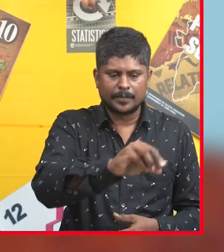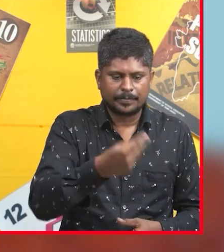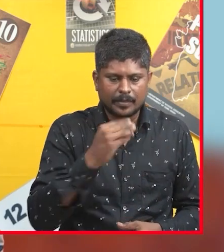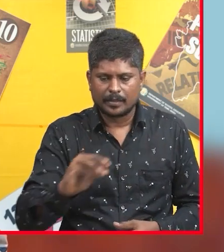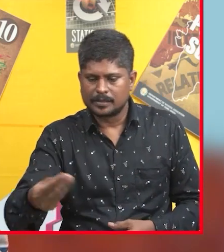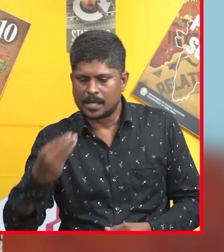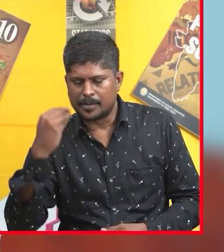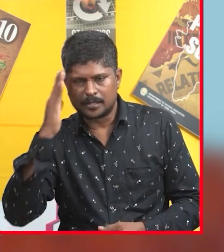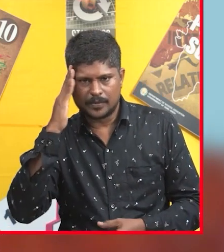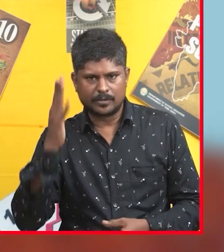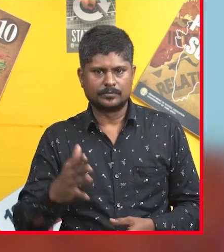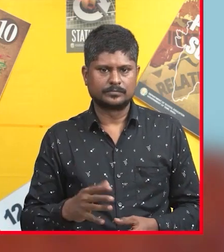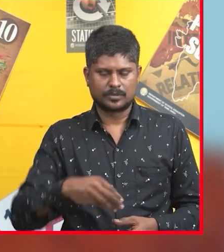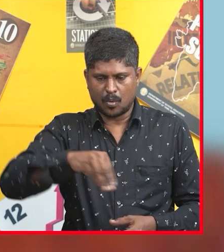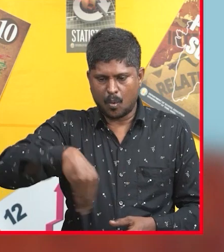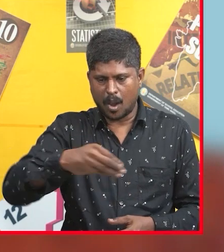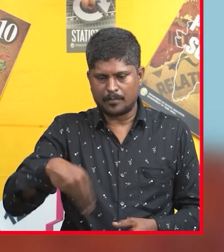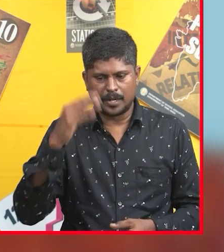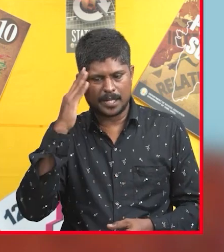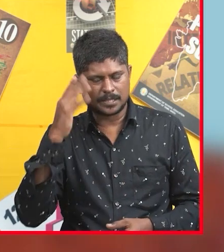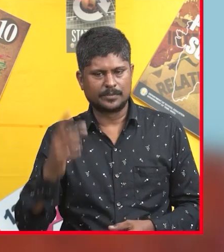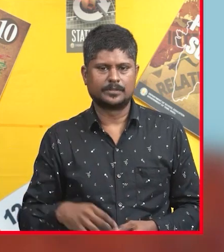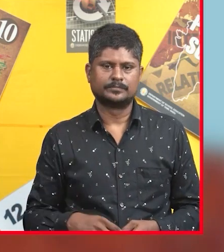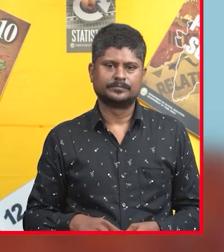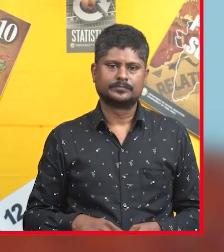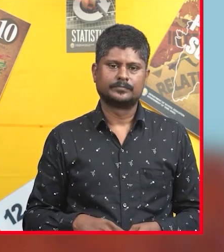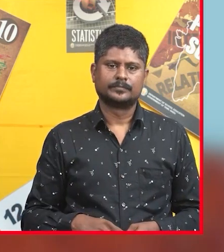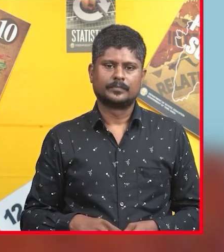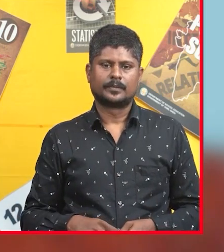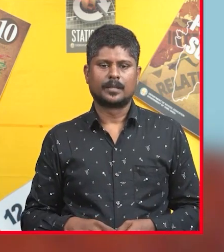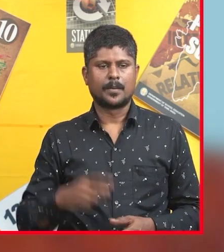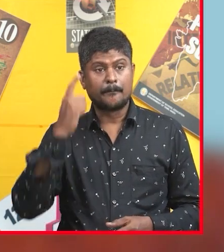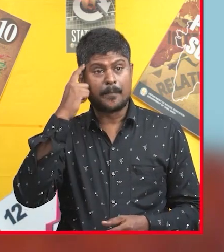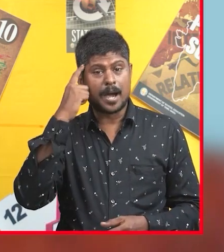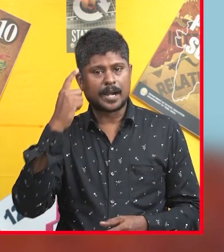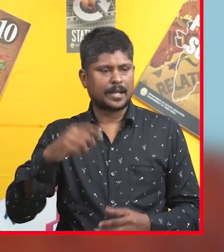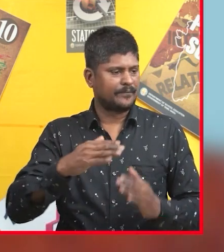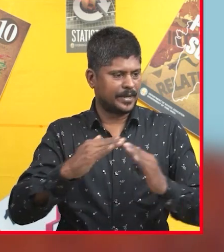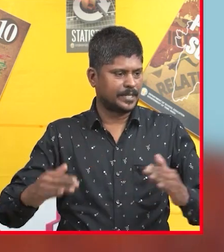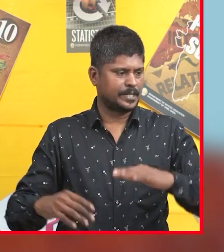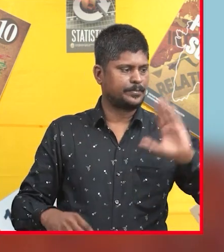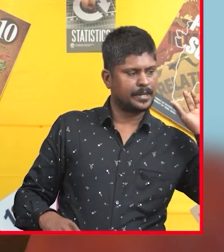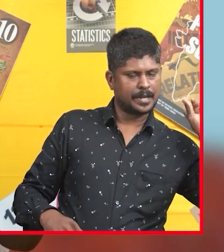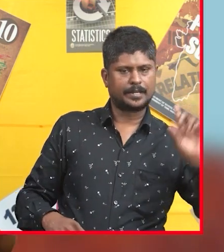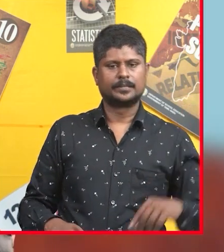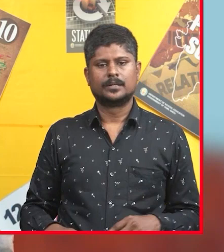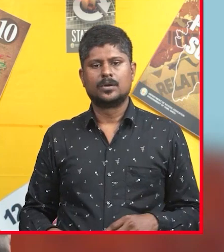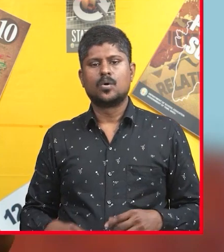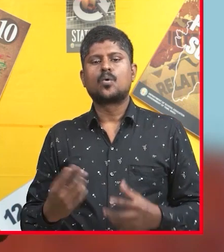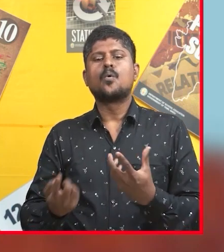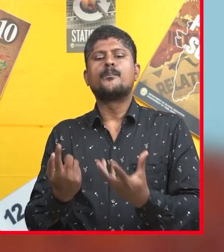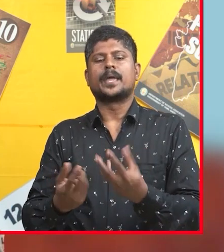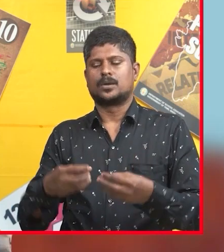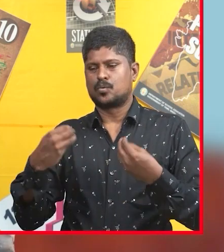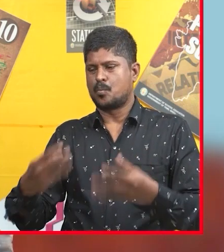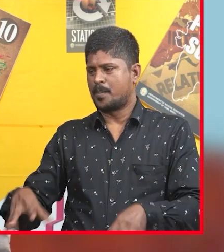குழம்பு வேணும் இல்லையா, என்ன செய்யலாம் அப்படின்னு போய் பார்க்கும்போது அந்த மாறநாயனாரினுடைய வீட்டுக்கு பின்னாடி குப்பை மேனி, அதாவது